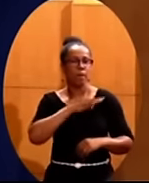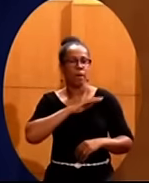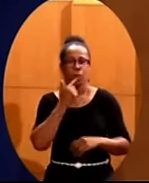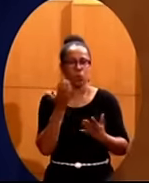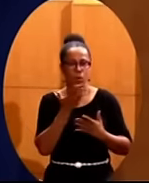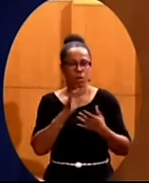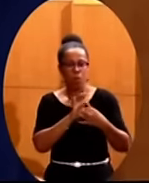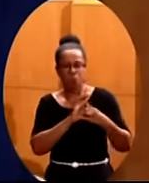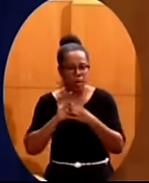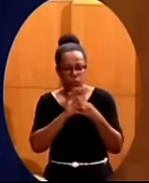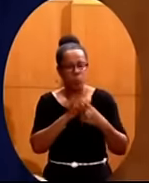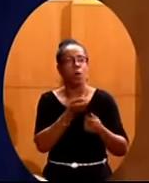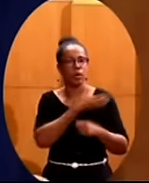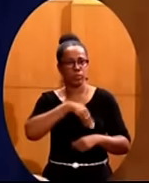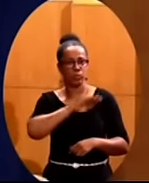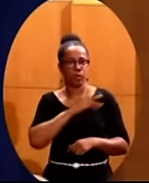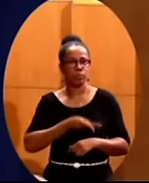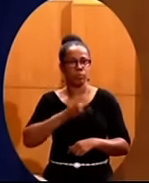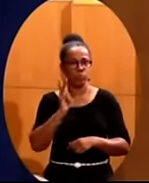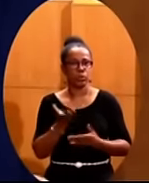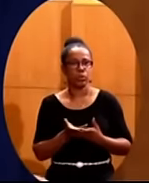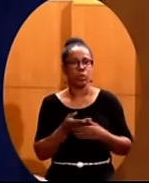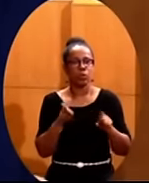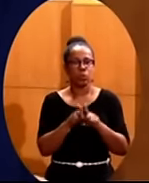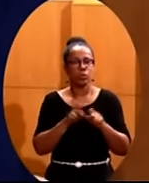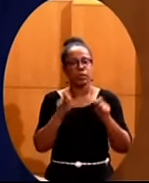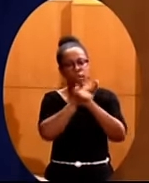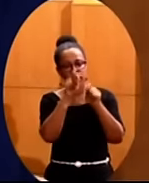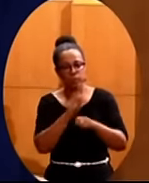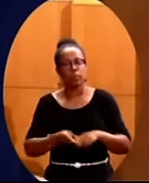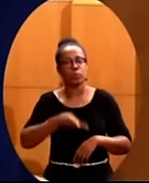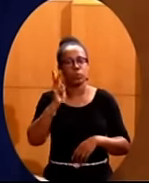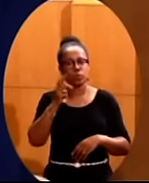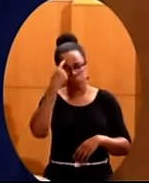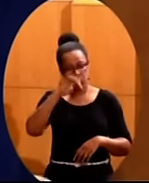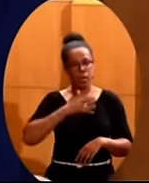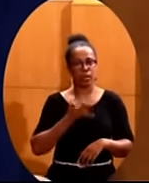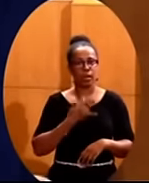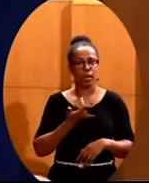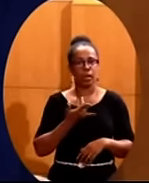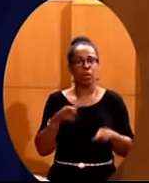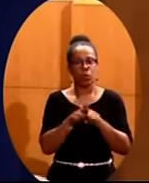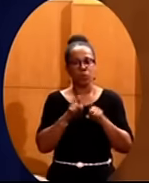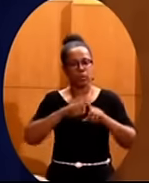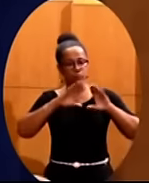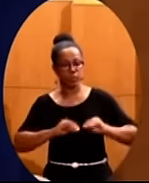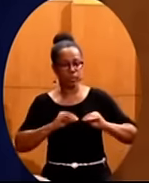une relation plus responsable et plus respectue intérre